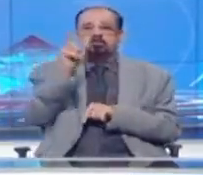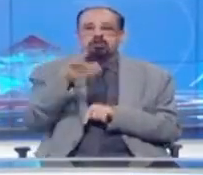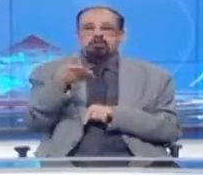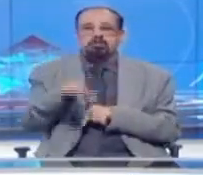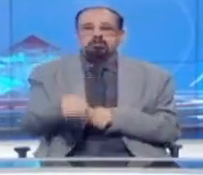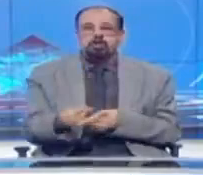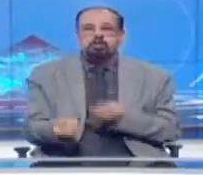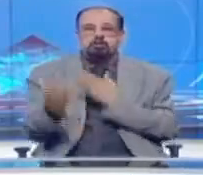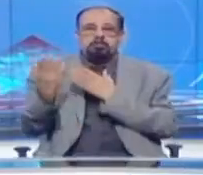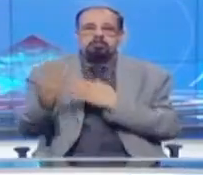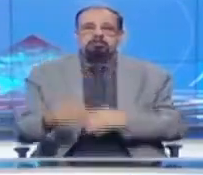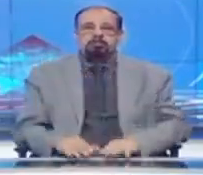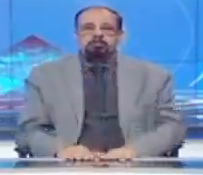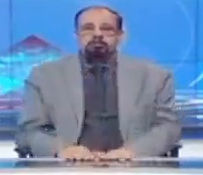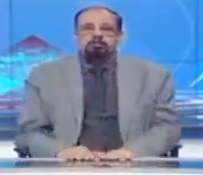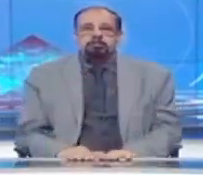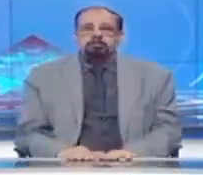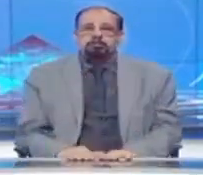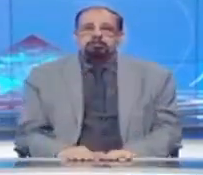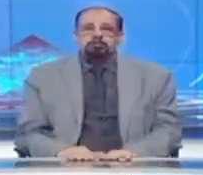شهيدا.